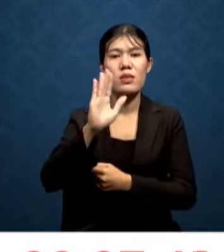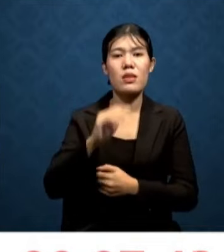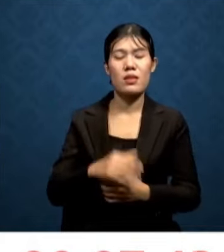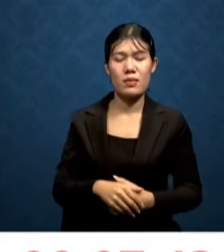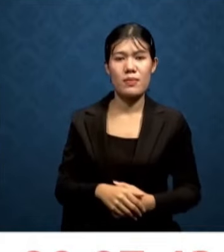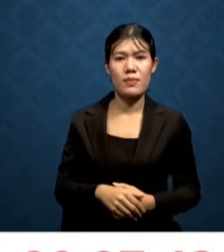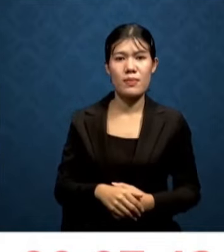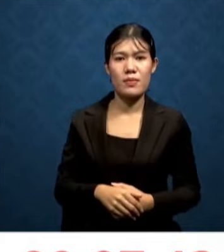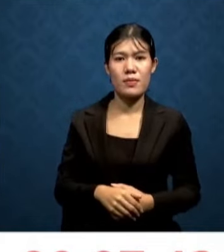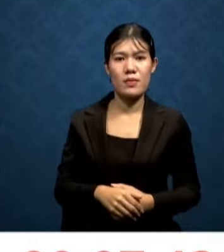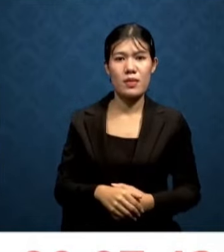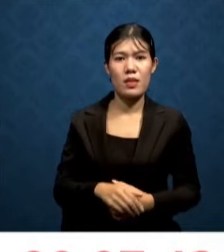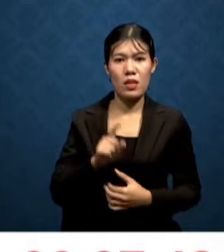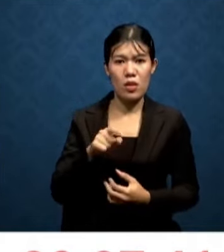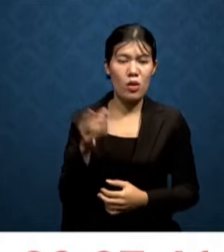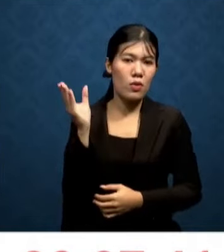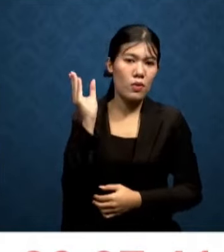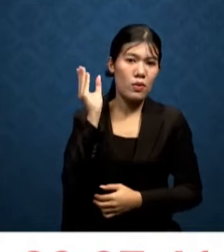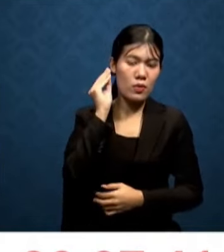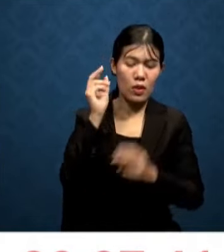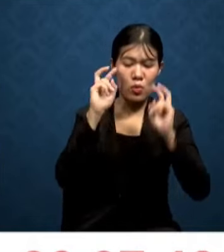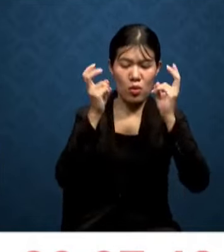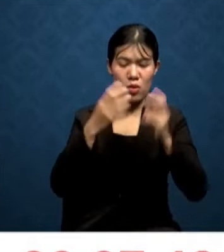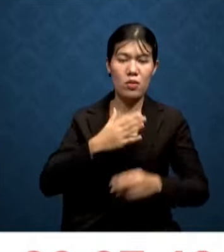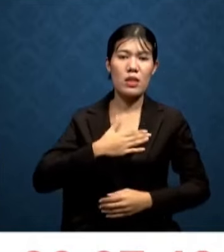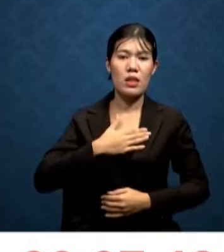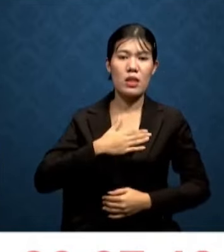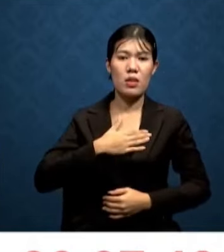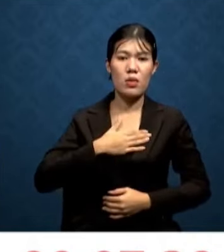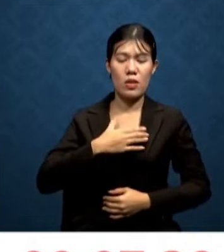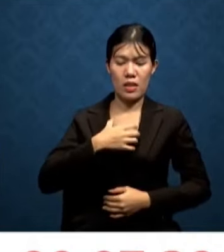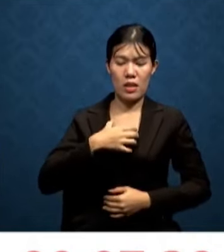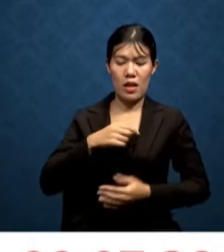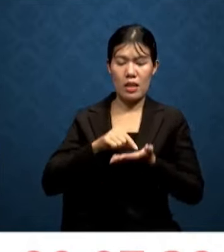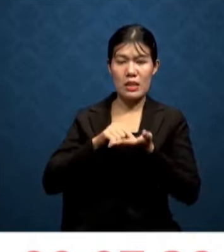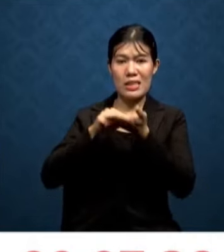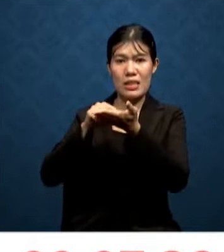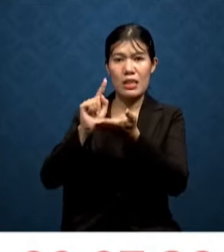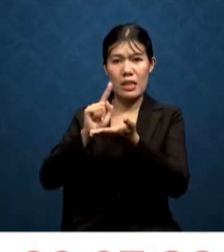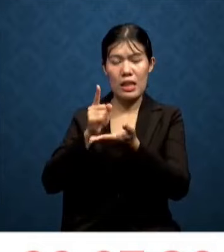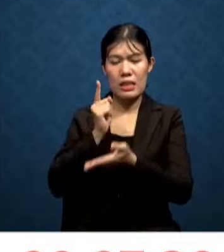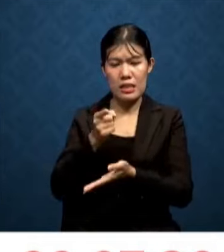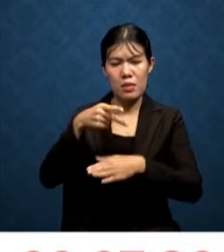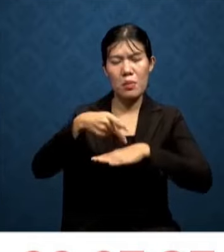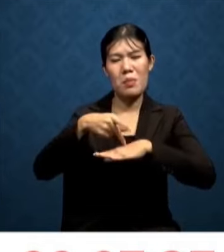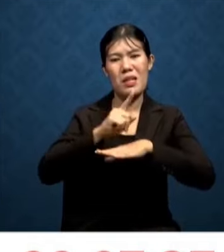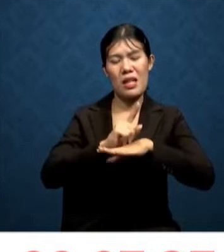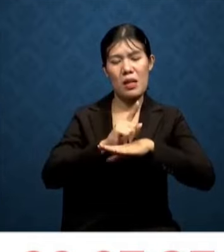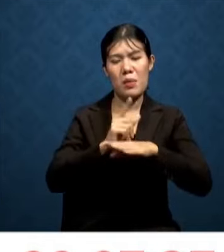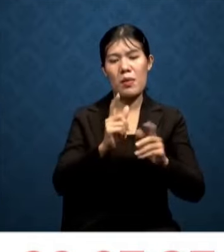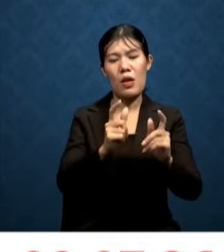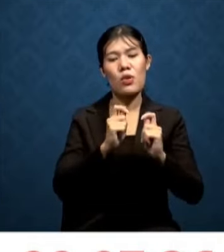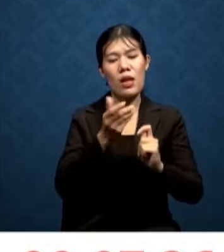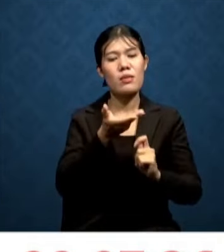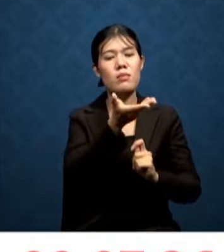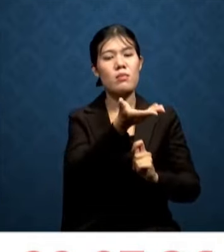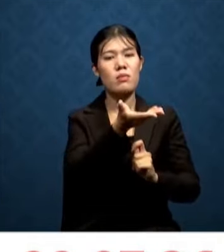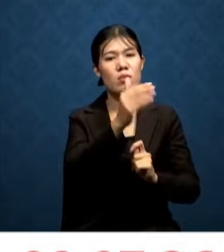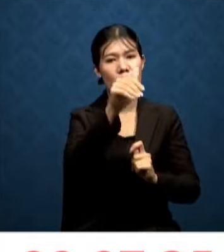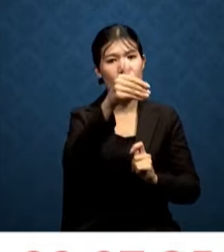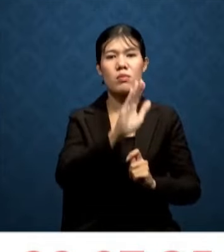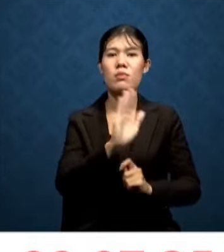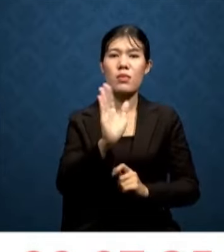ายัตติของดิฉันเนี่ยต้องการเสนออะไรจริงๆท่านประธานไม่ควรจะอนุญาตให้อภิปรายแต่เมื่อผ่านไปแล้วเดือน